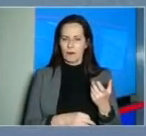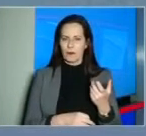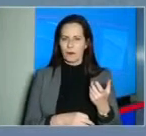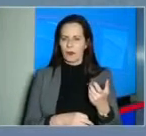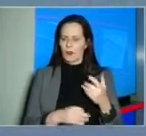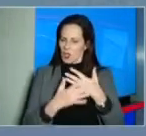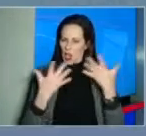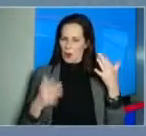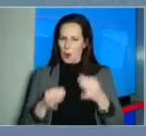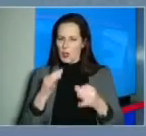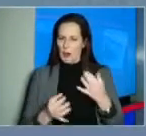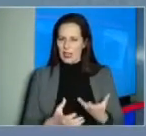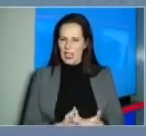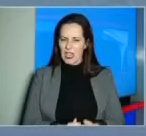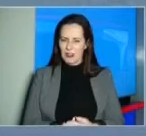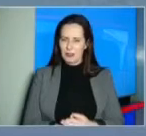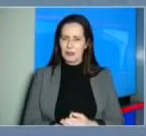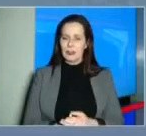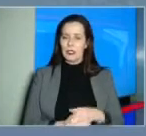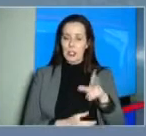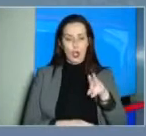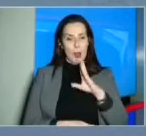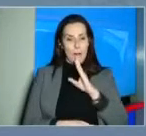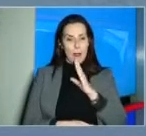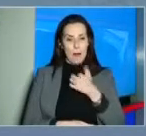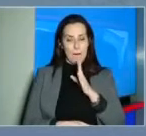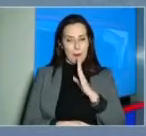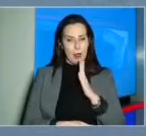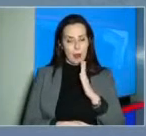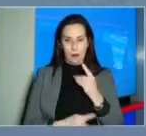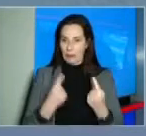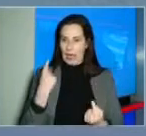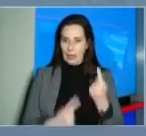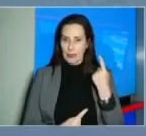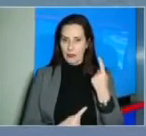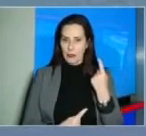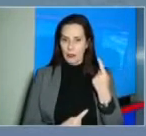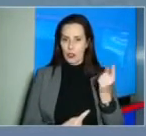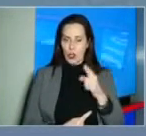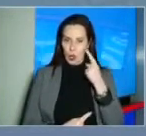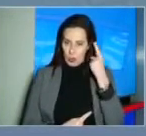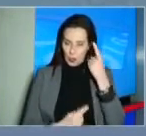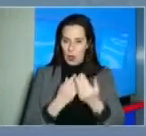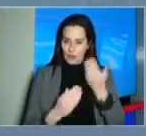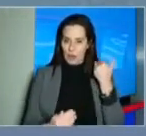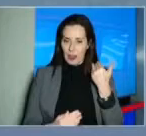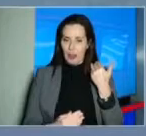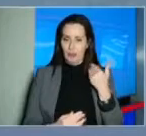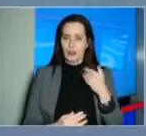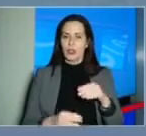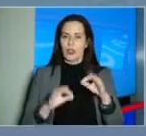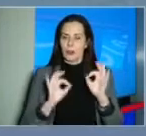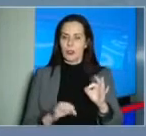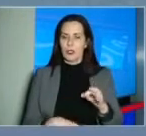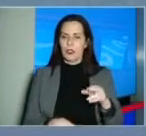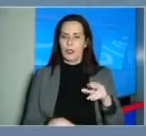ברור משפטי כזה? תראי, יש פה בעיה די תקדימית שלא היינו עדים לה, שלמעשה...